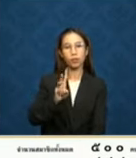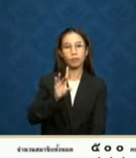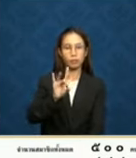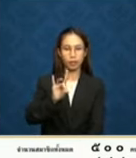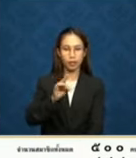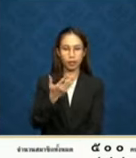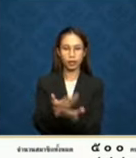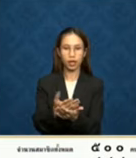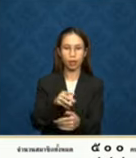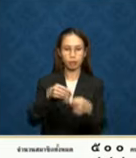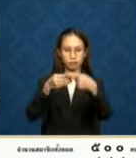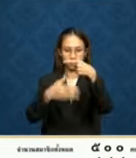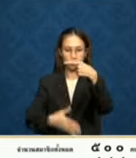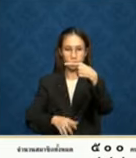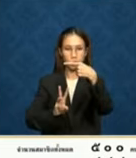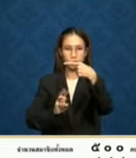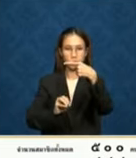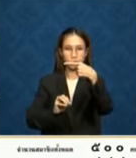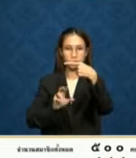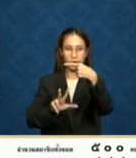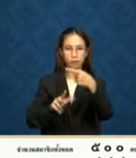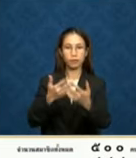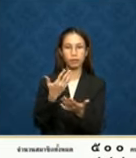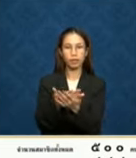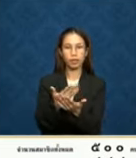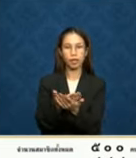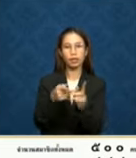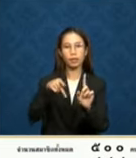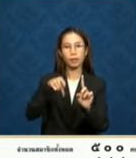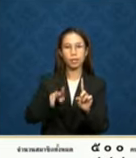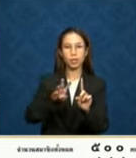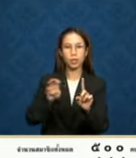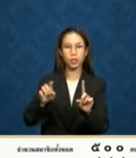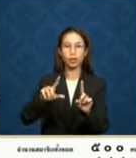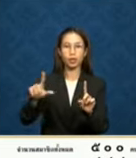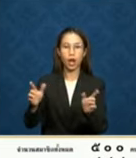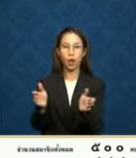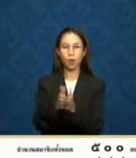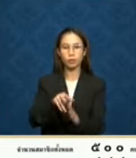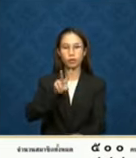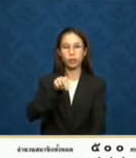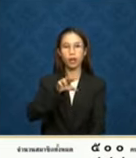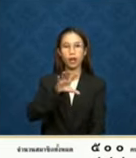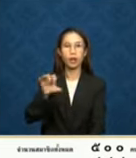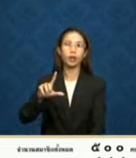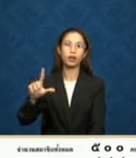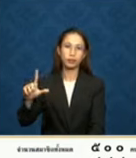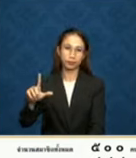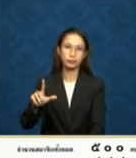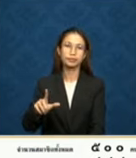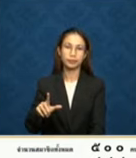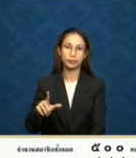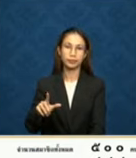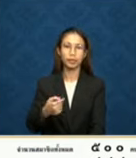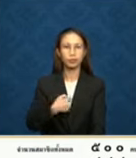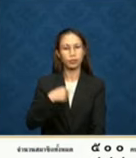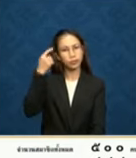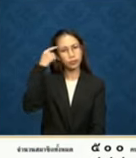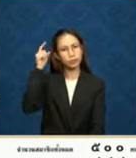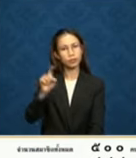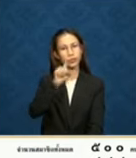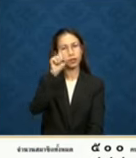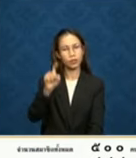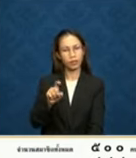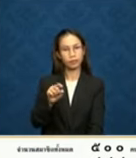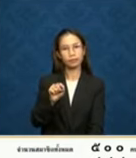63 รายการ รวมงประมาณ 1400 ล้าน สองปีจัดกไป 2500 ล้แล้วผมอดสงสัยไม่ได้จร